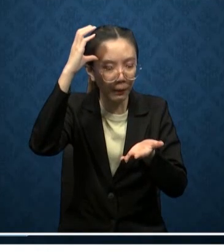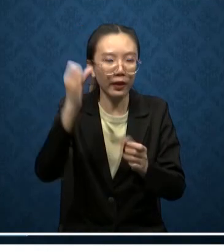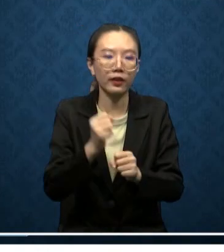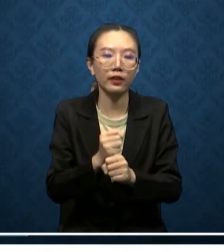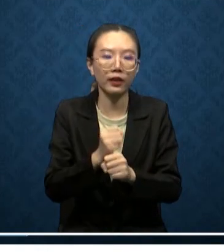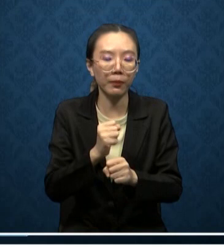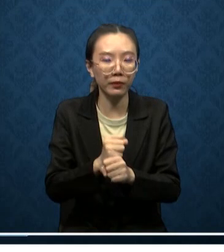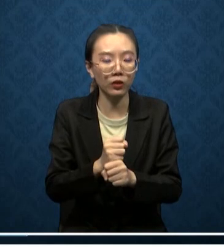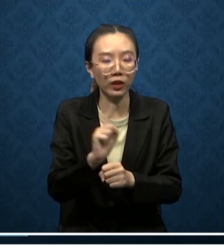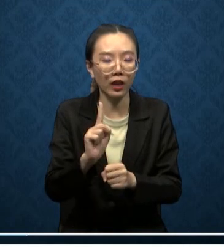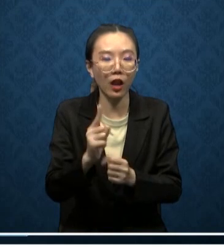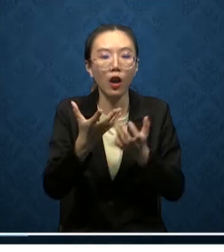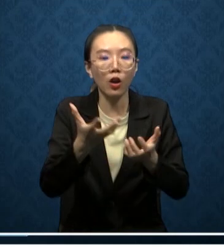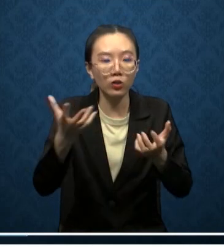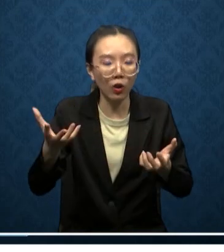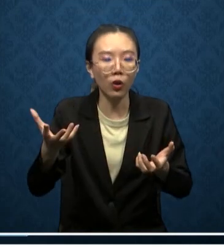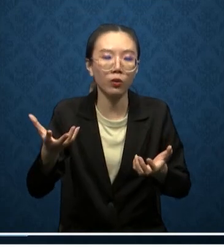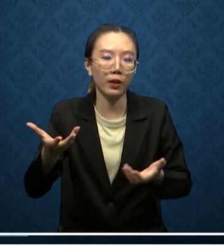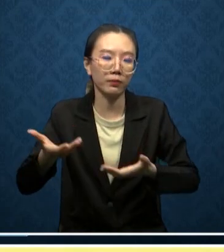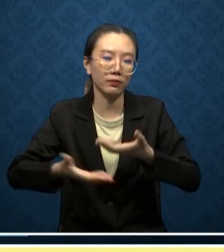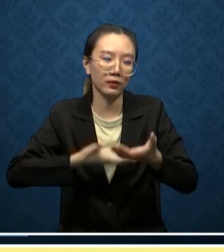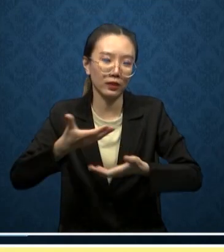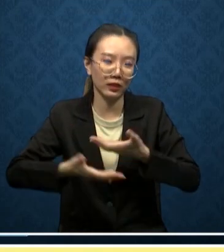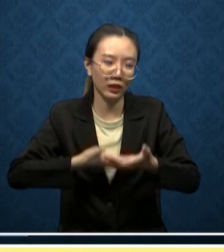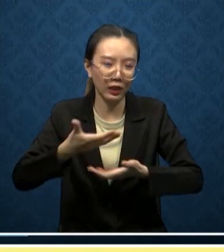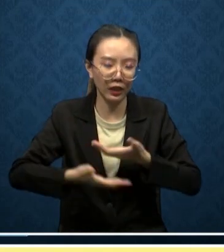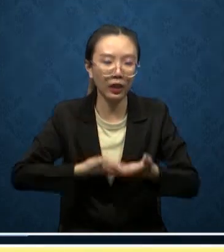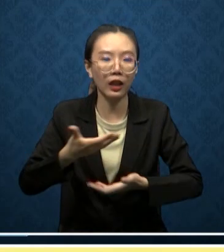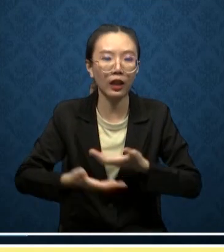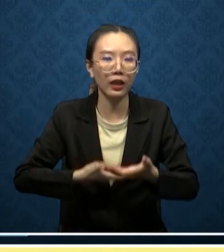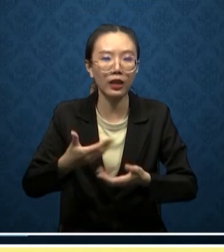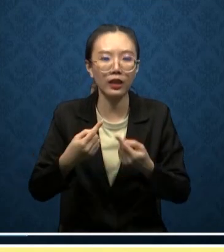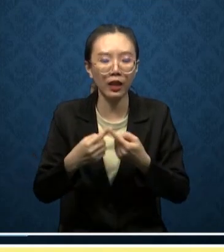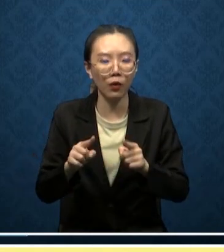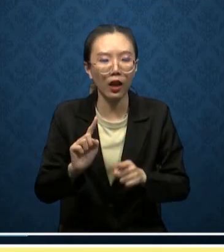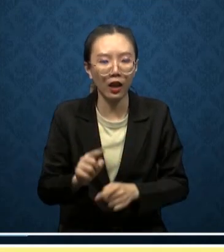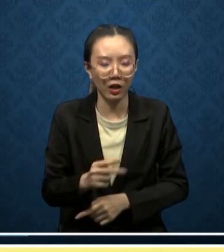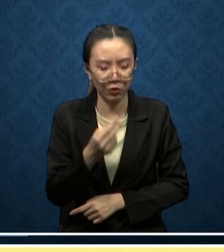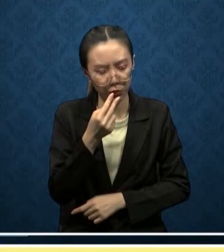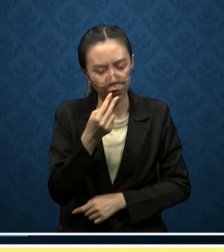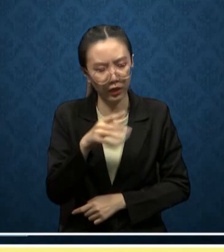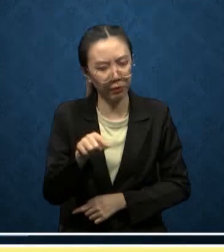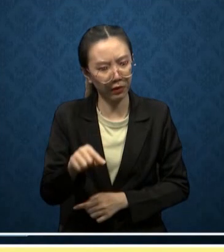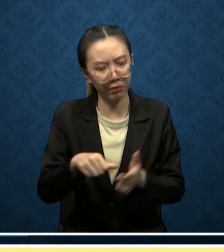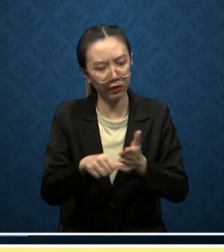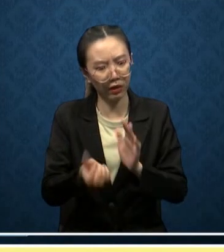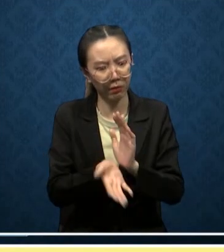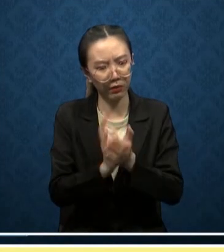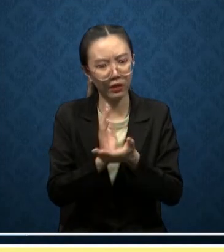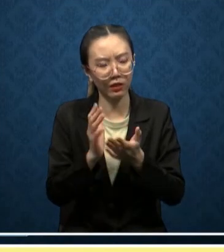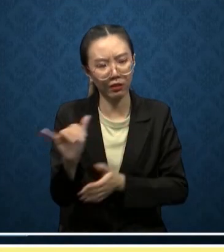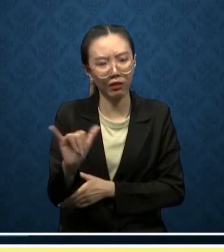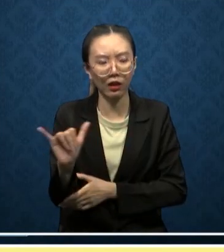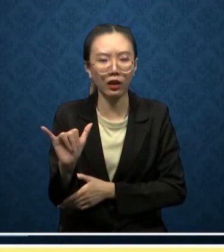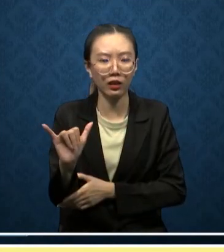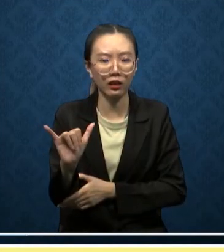เครื่องไม้เครื่องมือนะครับหรือการให้ข้อมูลในบางส่วนอัยในบางส่วนแต่ปองในภาพรวมเนี่ยมันยังไม่เกิดการเปลี่ยนแปลงแปลงต้นแบบหรือว่าพื้น